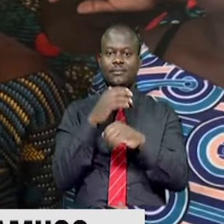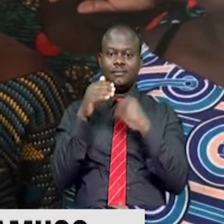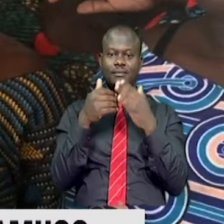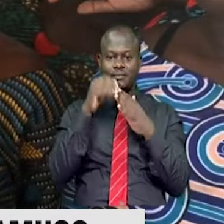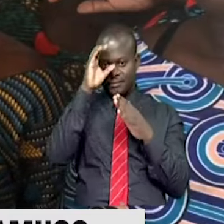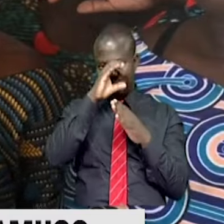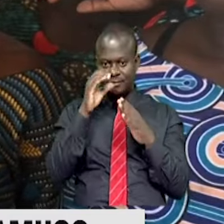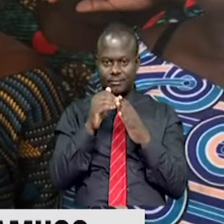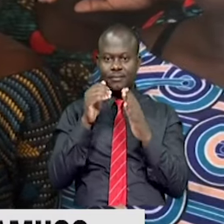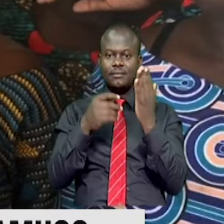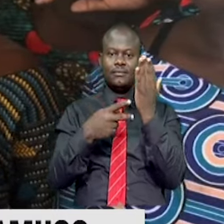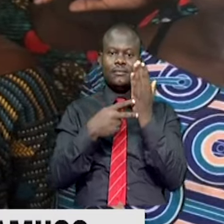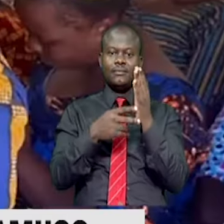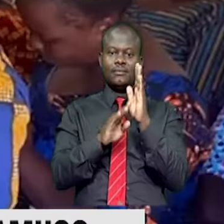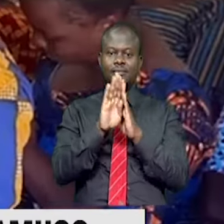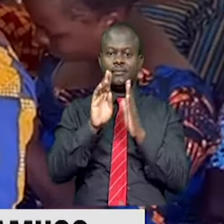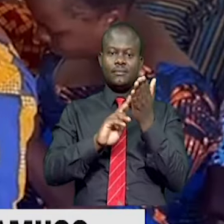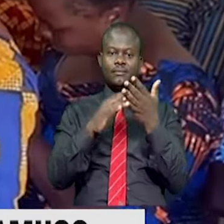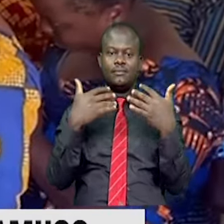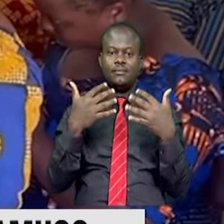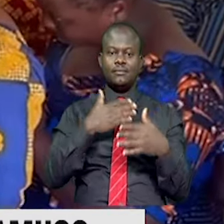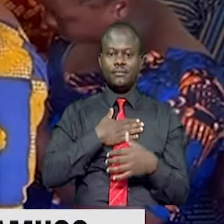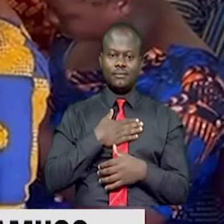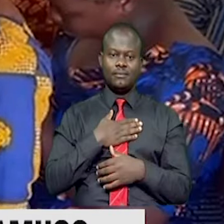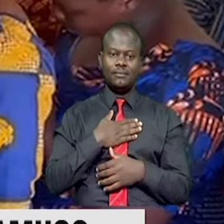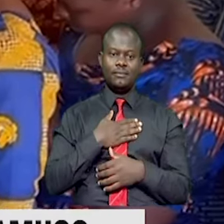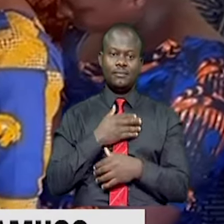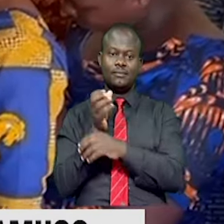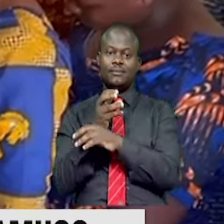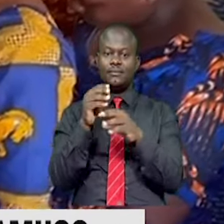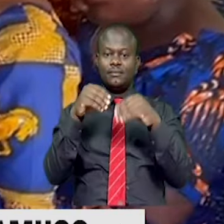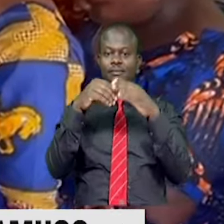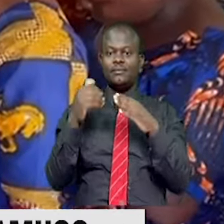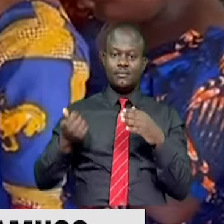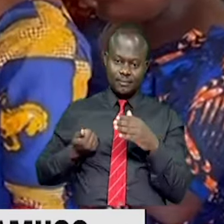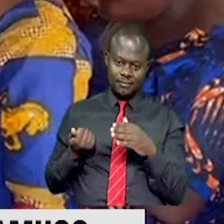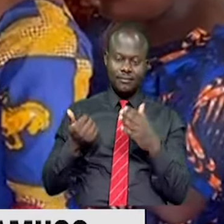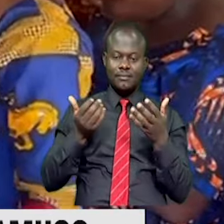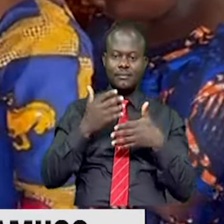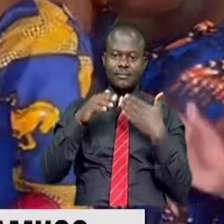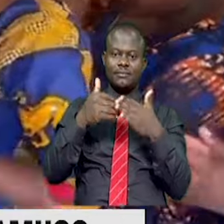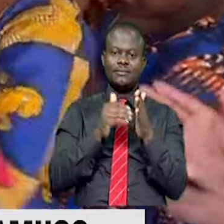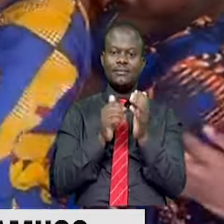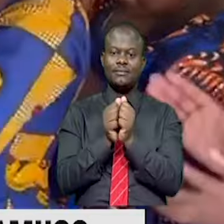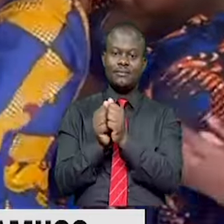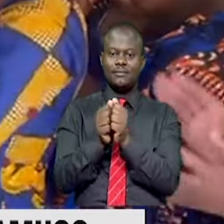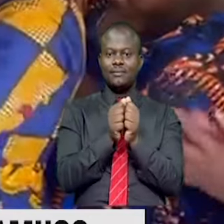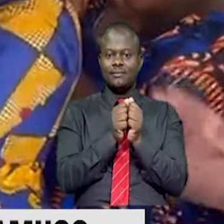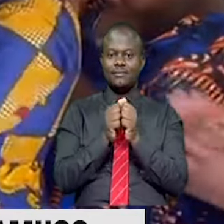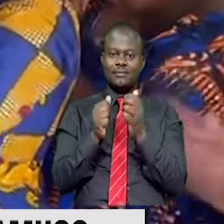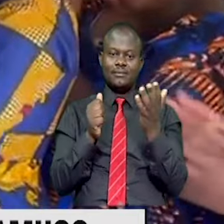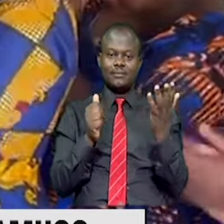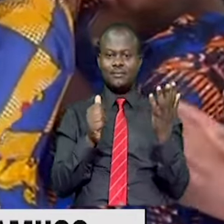mbashe gukoresha umwuga nize, niteze imbere nkoresheje amaboko yanjye. Inama waha abandi bakobwa cyangwa se n'abandi bagenzi bawe? Inaha